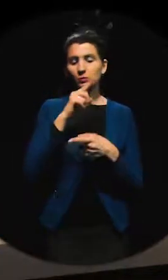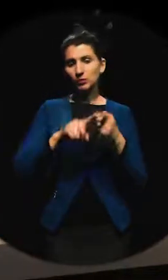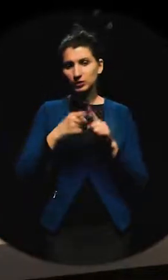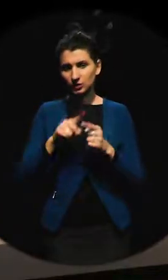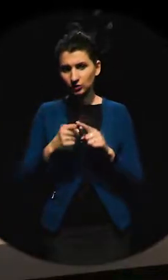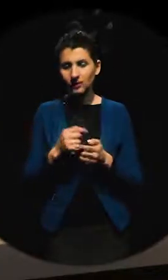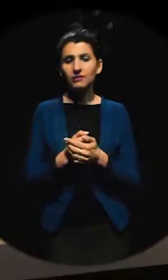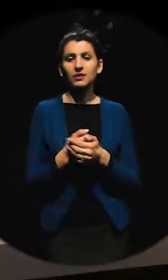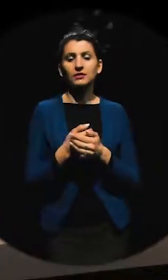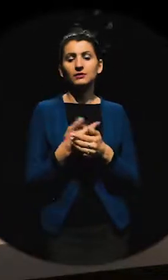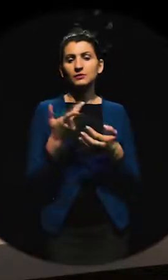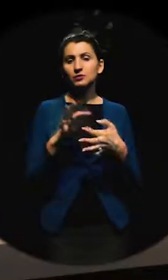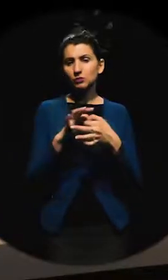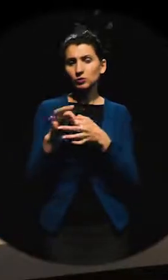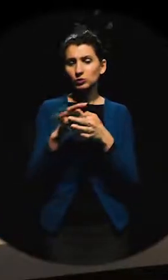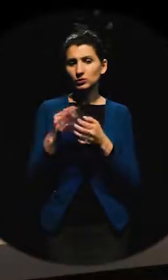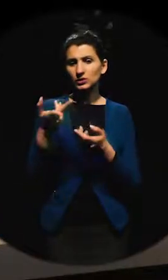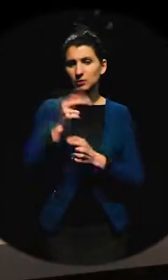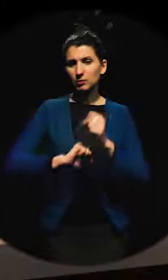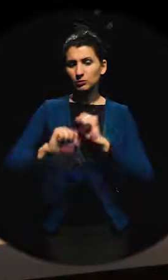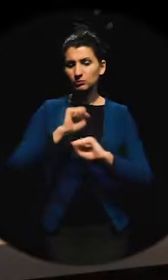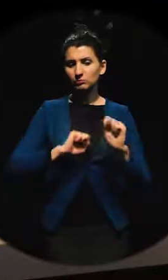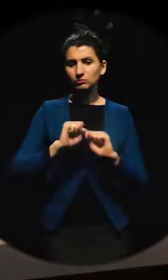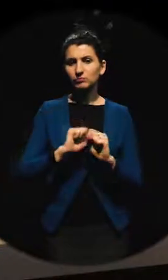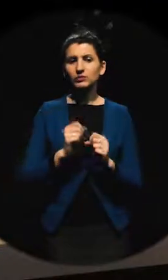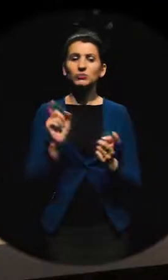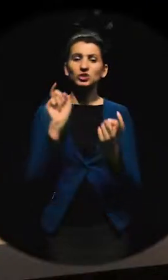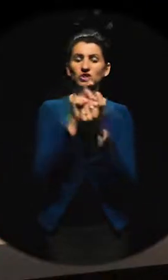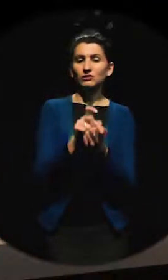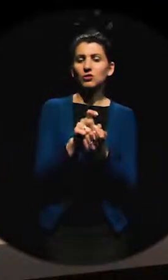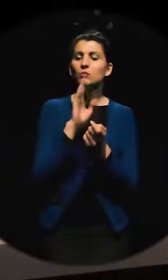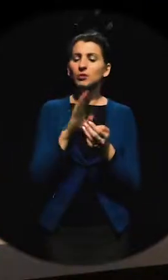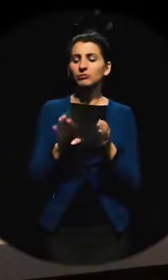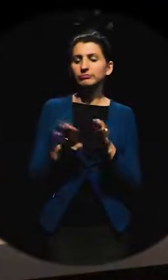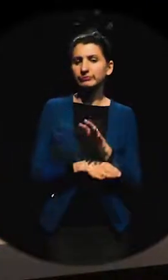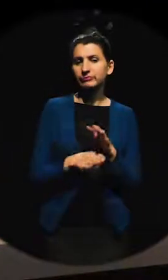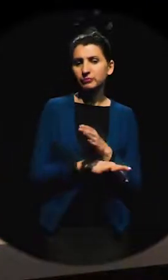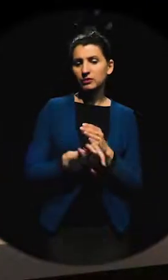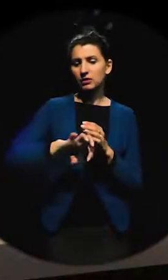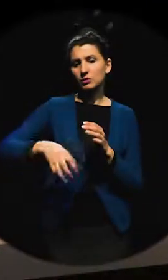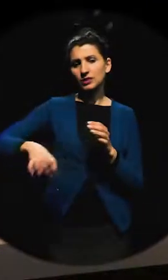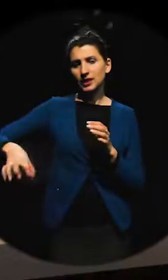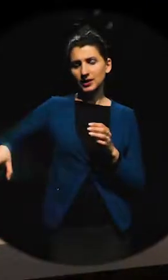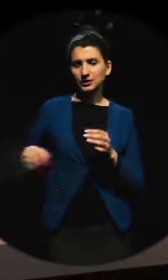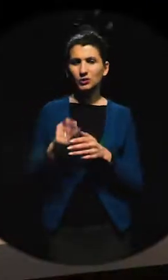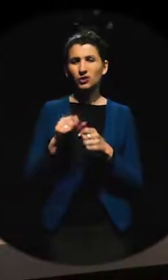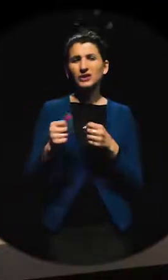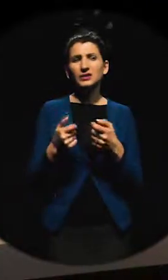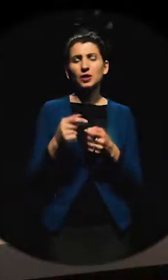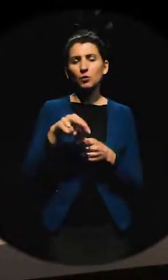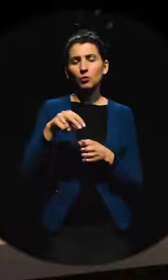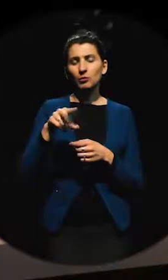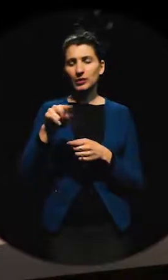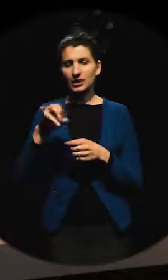politycznej Związku Niepełnosprawnych Przeciwko Segregacji, czyli UPIAS. Jest to brytyjska